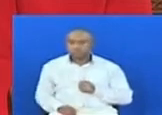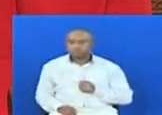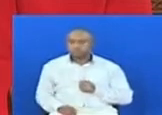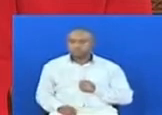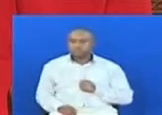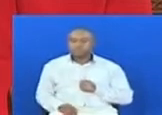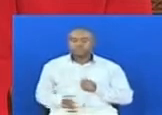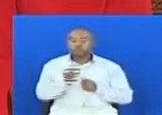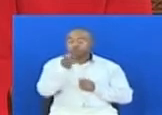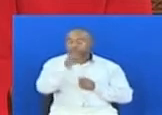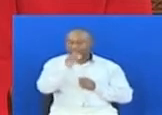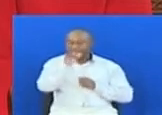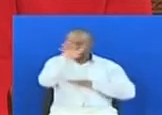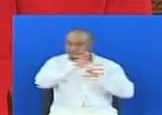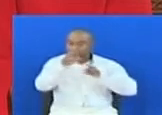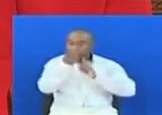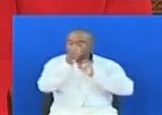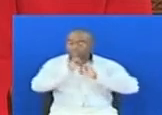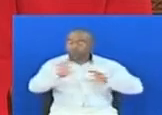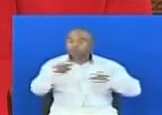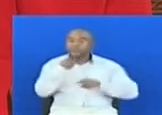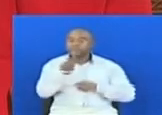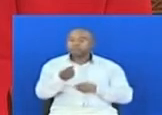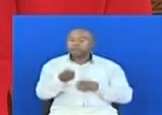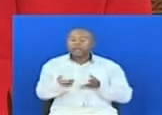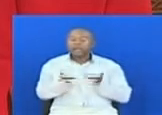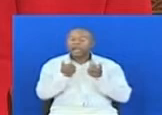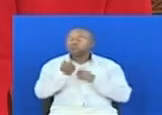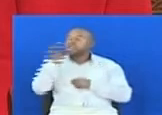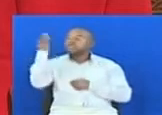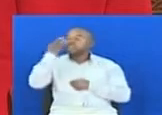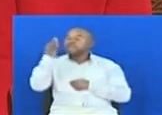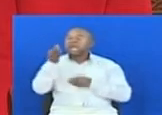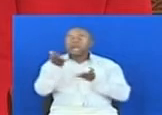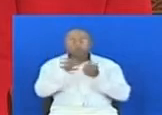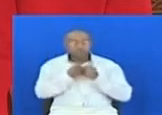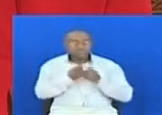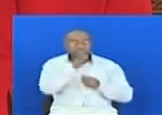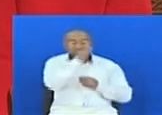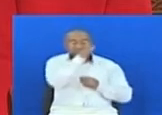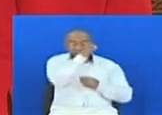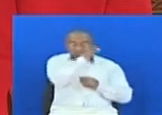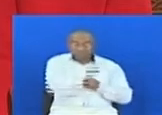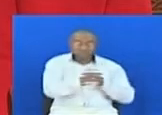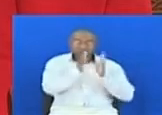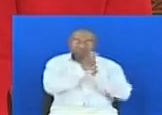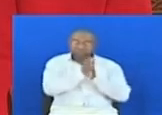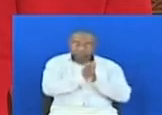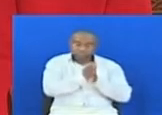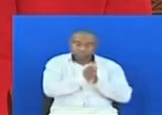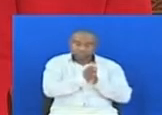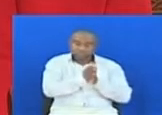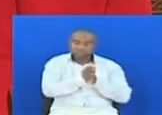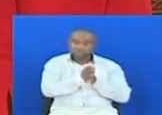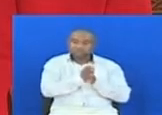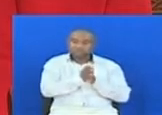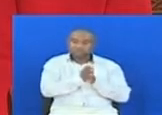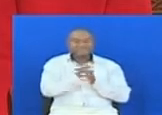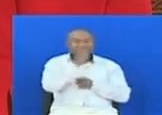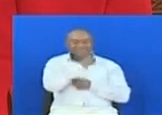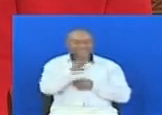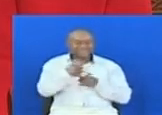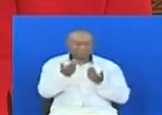prayers. We don't need preachers, it's prayers, yani kauli fulani ambayo ilikuwa kama